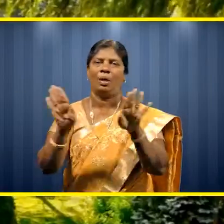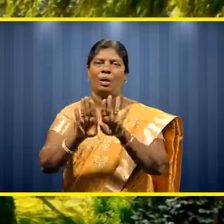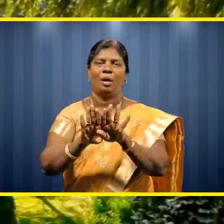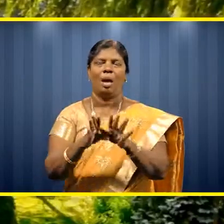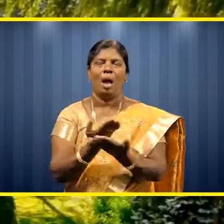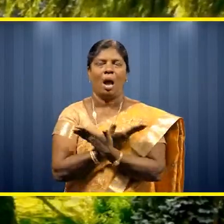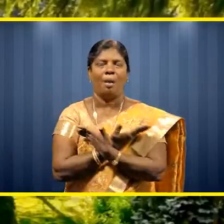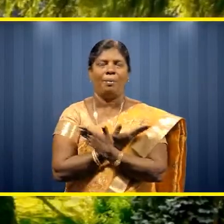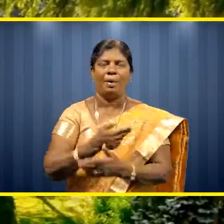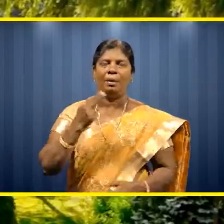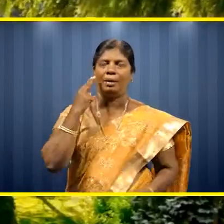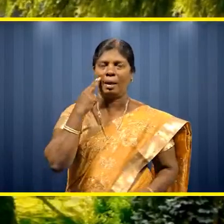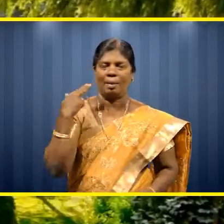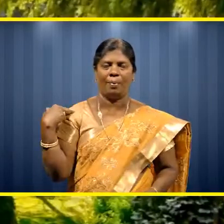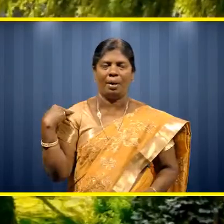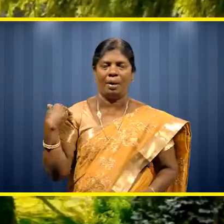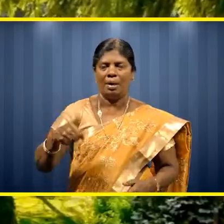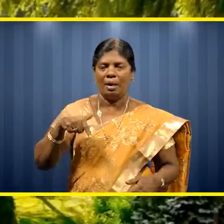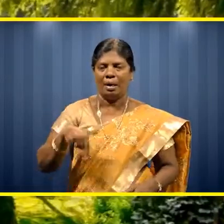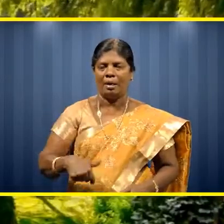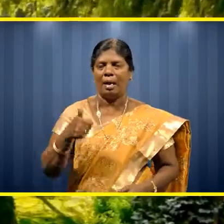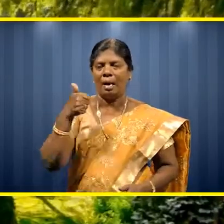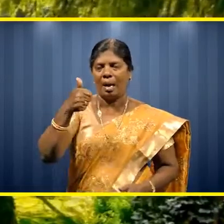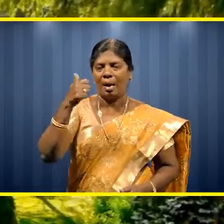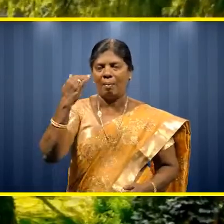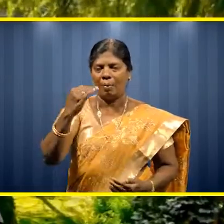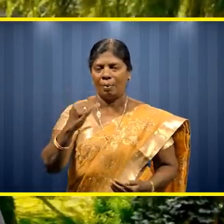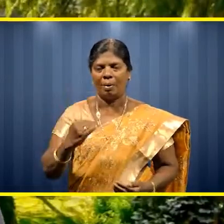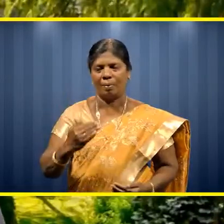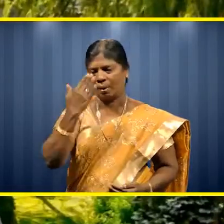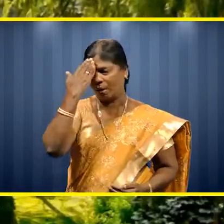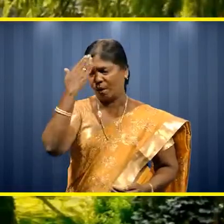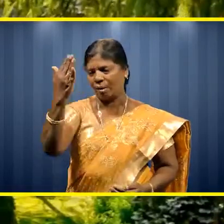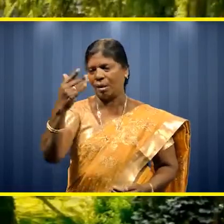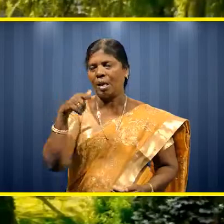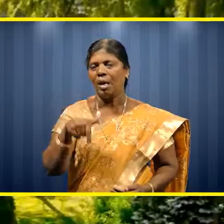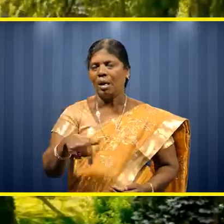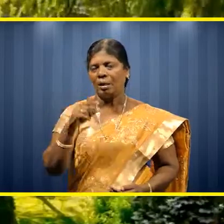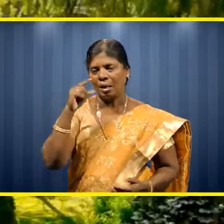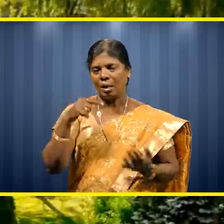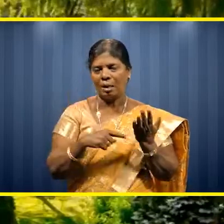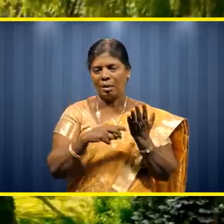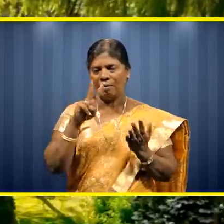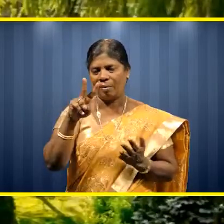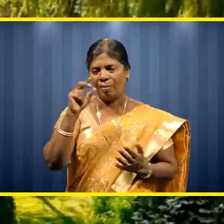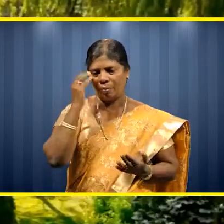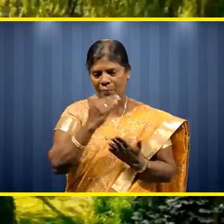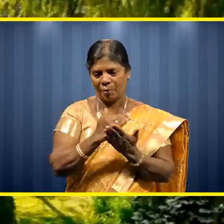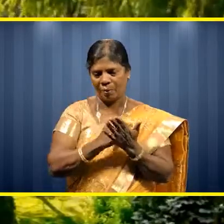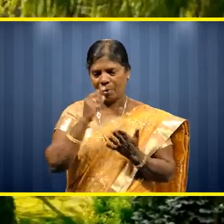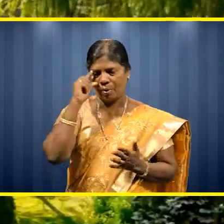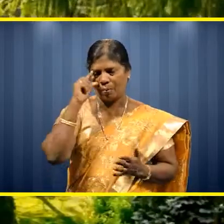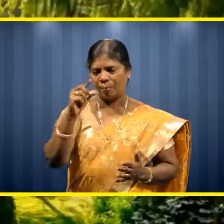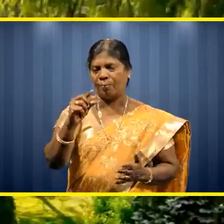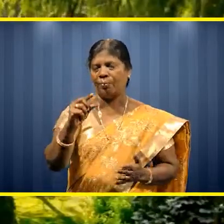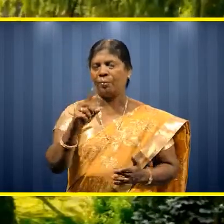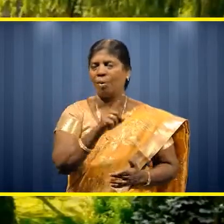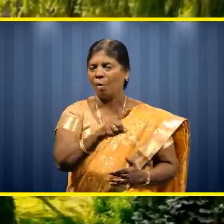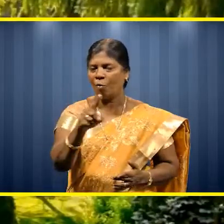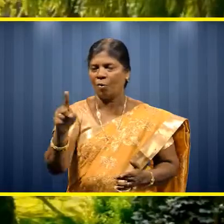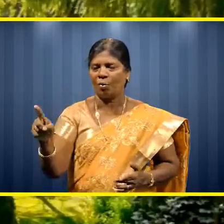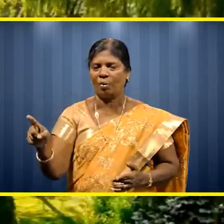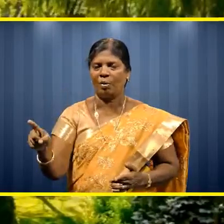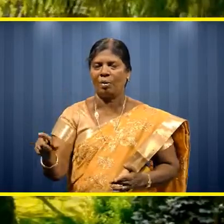ஜெபம் செய்து முடிக்கலாமா? அன்பின் தகப்பனே, இந்த நல்ல நிகழ்ச்சிக்காக நன்றி. இந்த நிகழ்ச்சியை பார்த்த ஒவ்வொரு